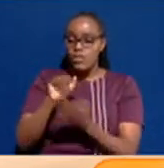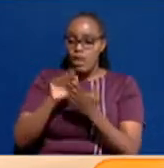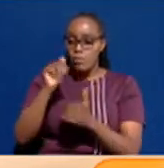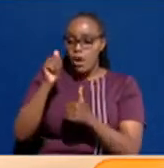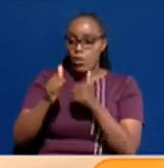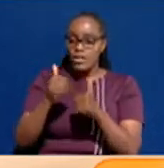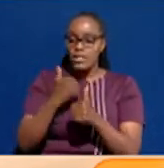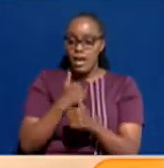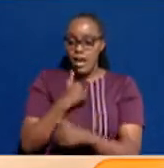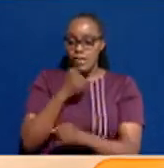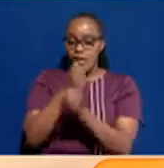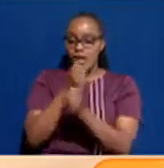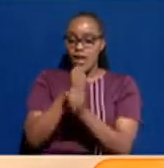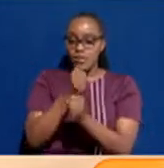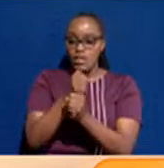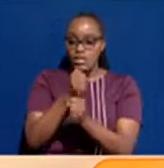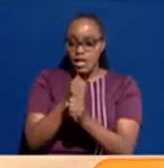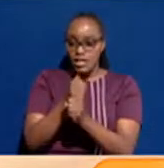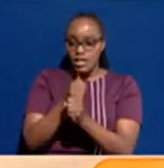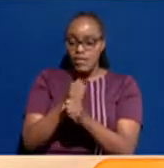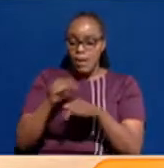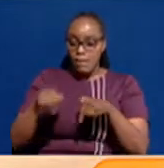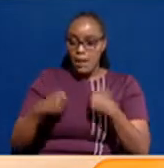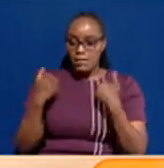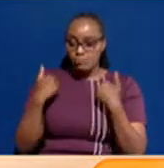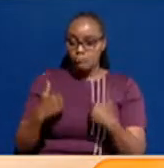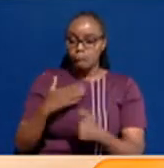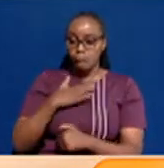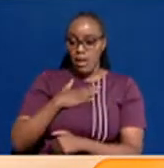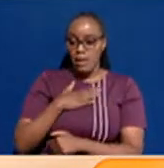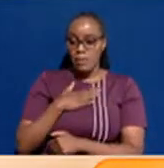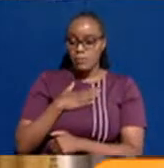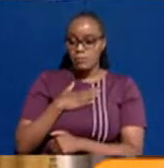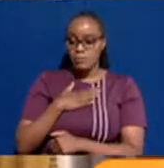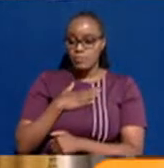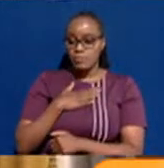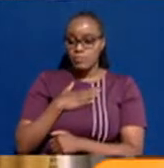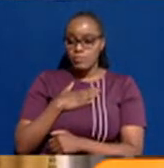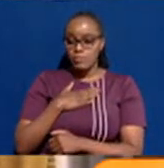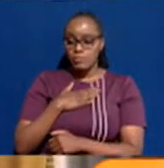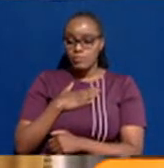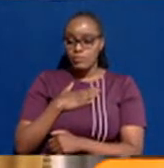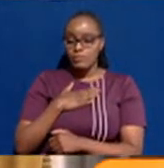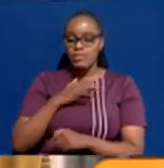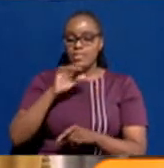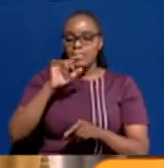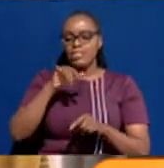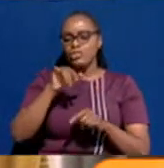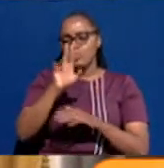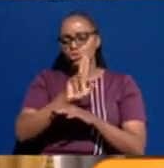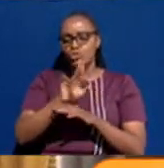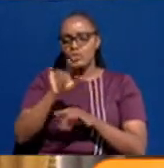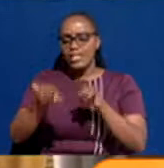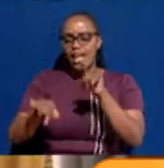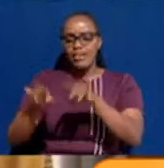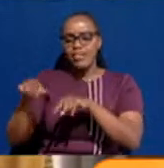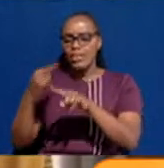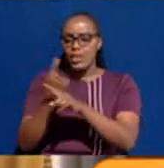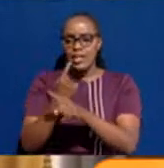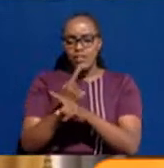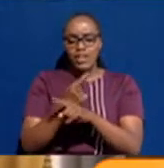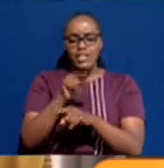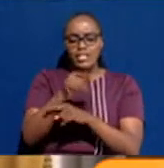kitu nimeweza kufanya mimi mwenyewe. diversify. Unajua ukiwa huku